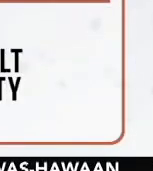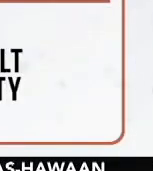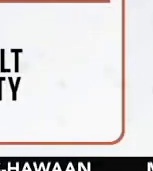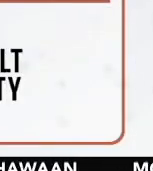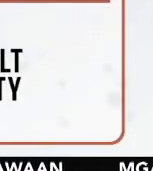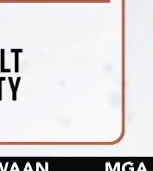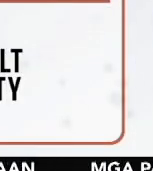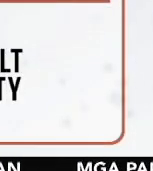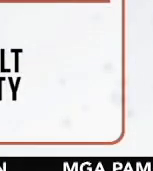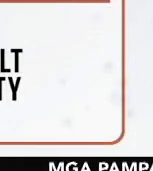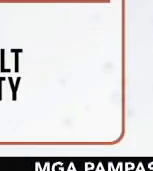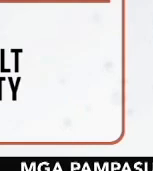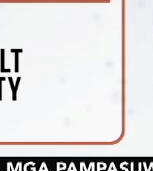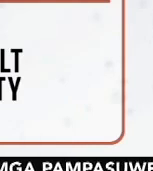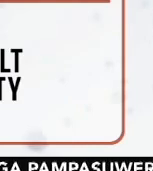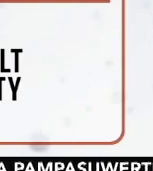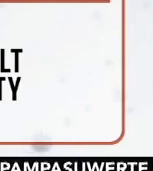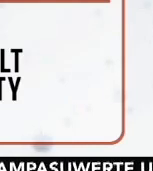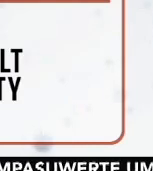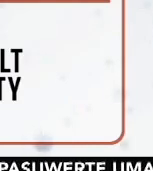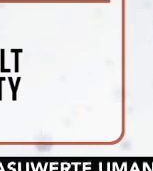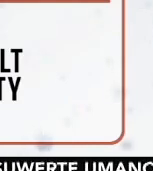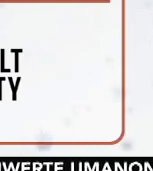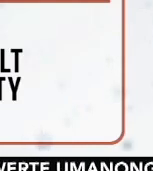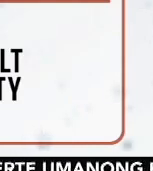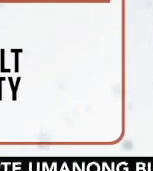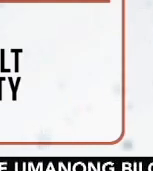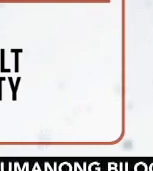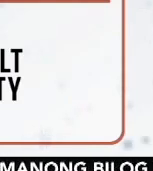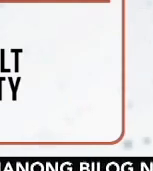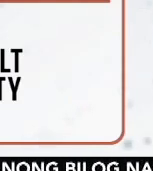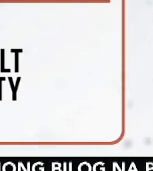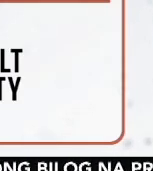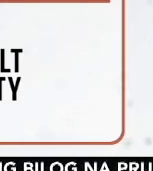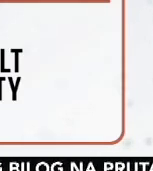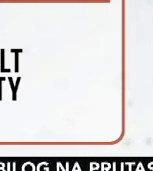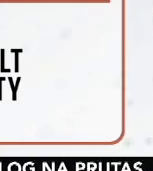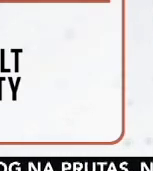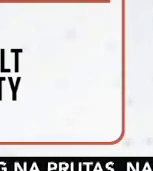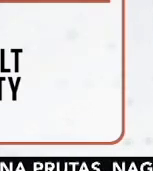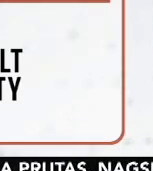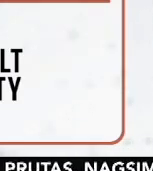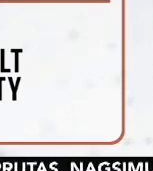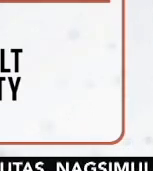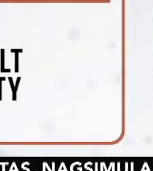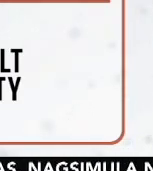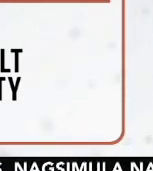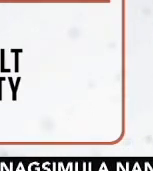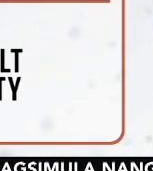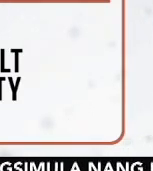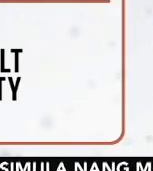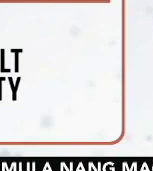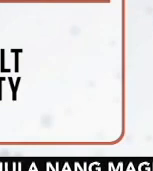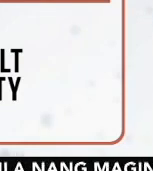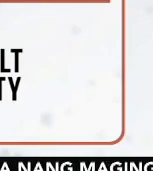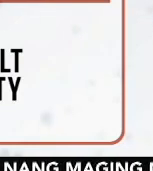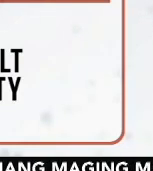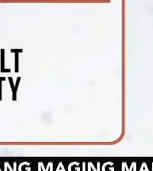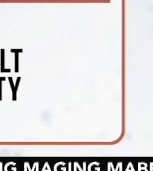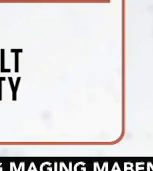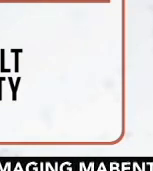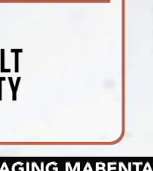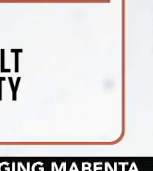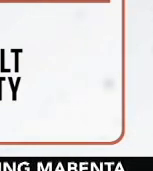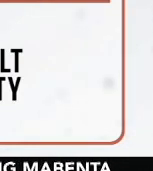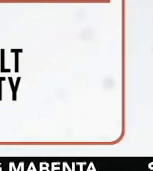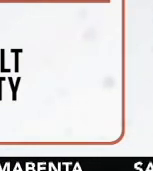Isang 38-year-old na babae mula Amerika ang pinakabagong kaso ng Omicron variant ng COVID-19 sa bansa. Dumating siya sa Pilipinas